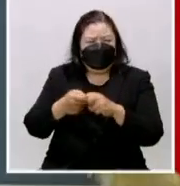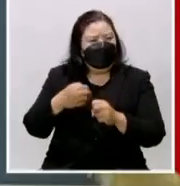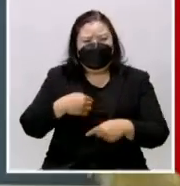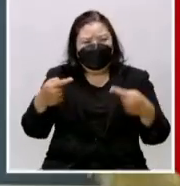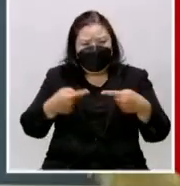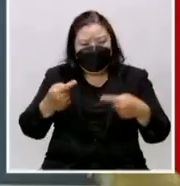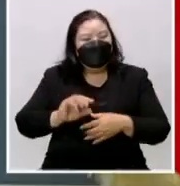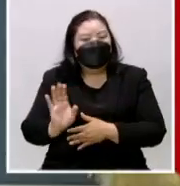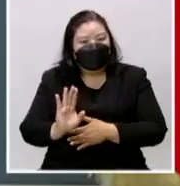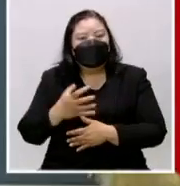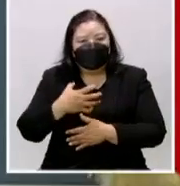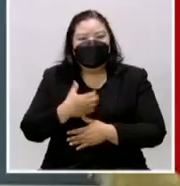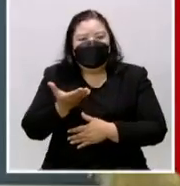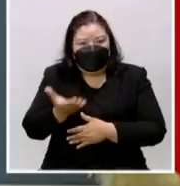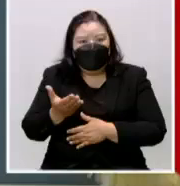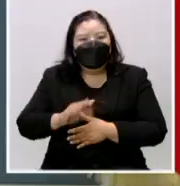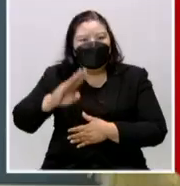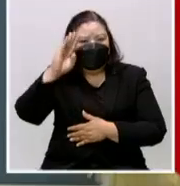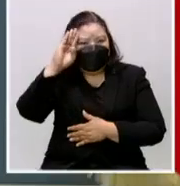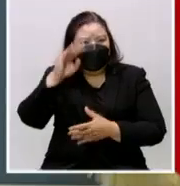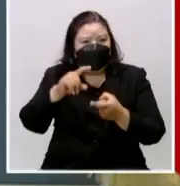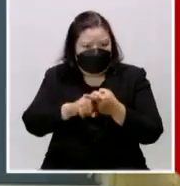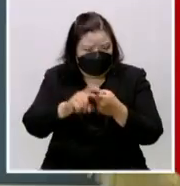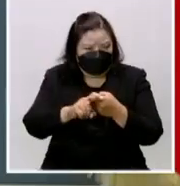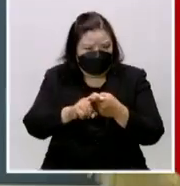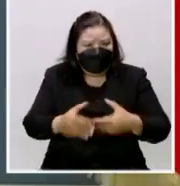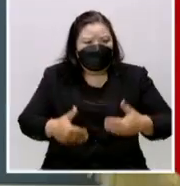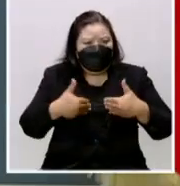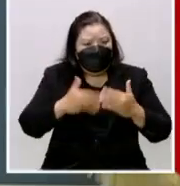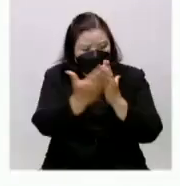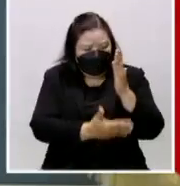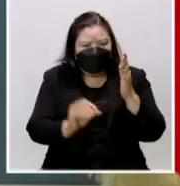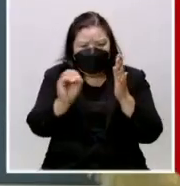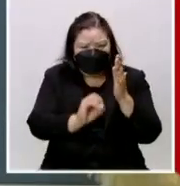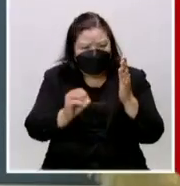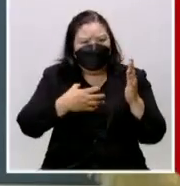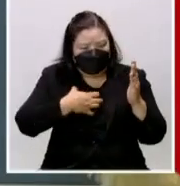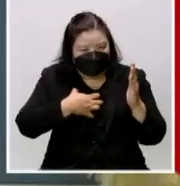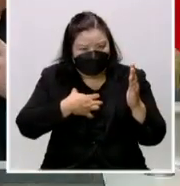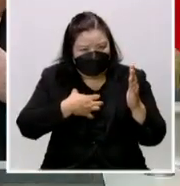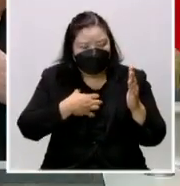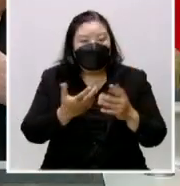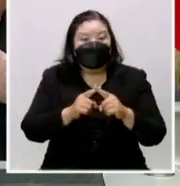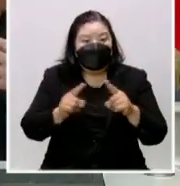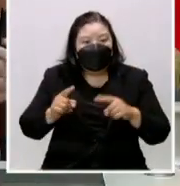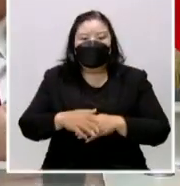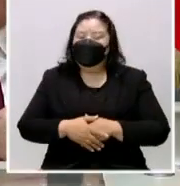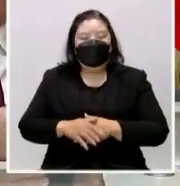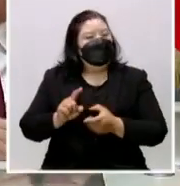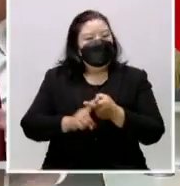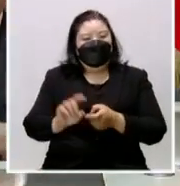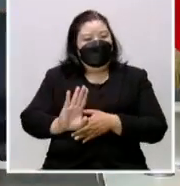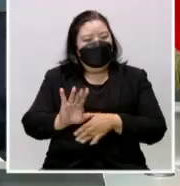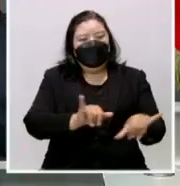การรับประกันความปลอดภัยต่อกองกำลังของตนแต่ในที่ประชุมสุดยอดผู้นำยุโรปนั้นต้องการผลักดันให้รัสเซียกลับสู่น